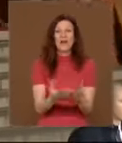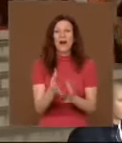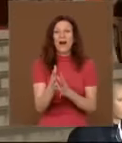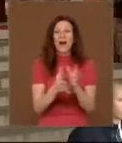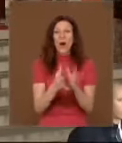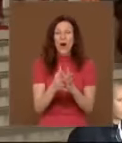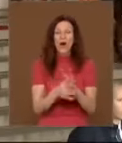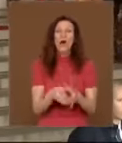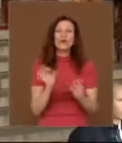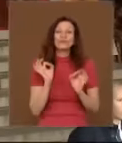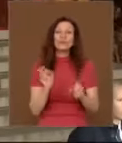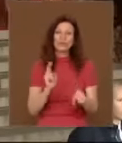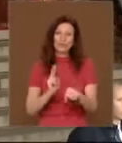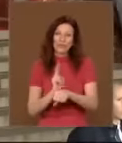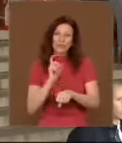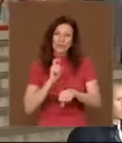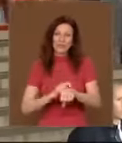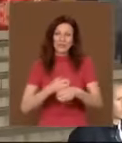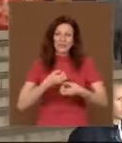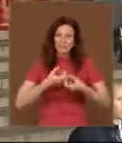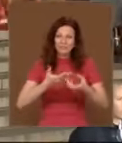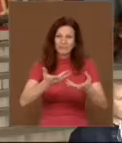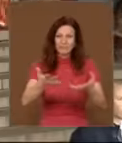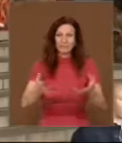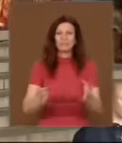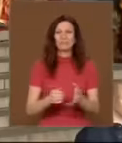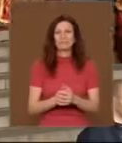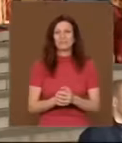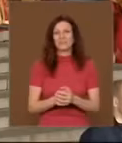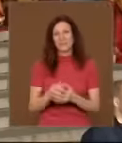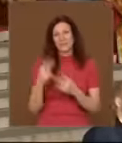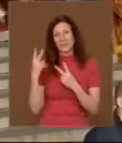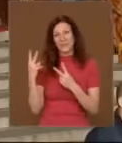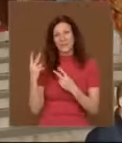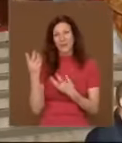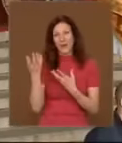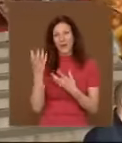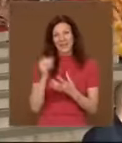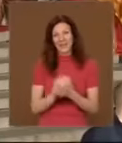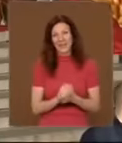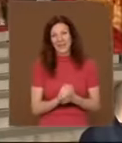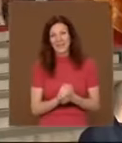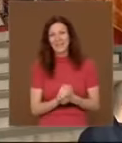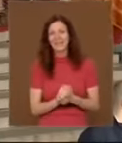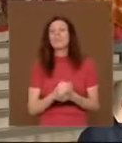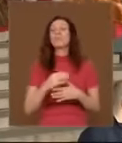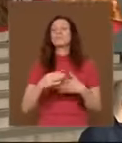възвестяване на Христовото възкресение по време на последованието на